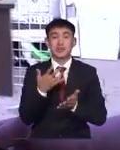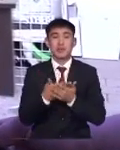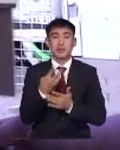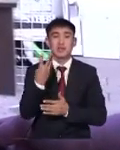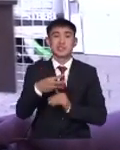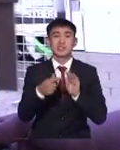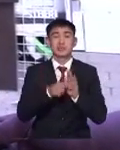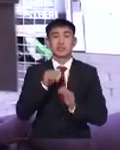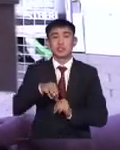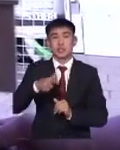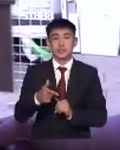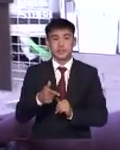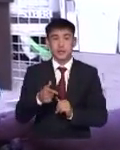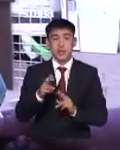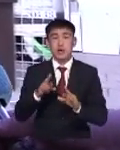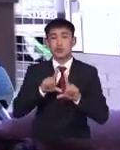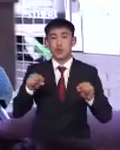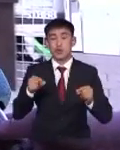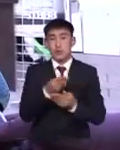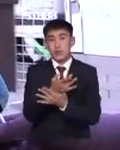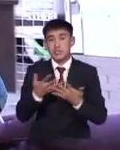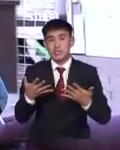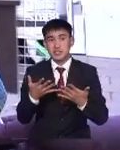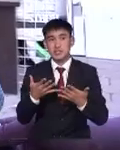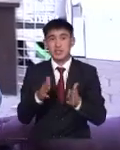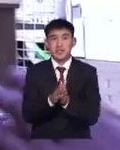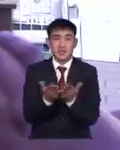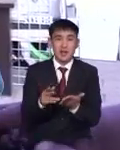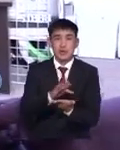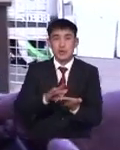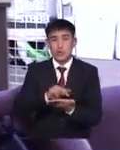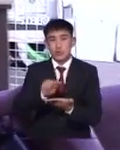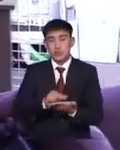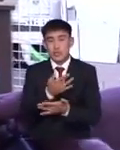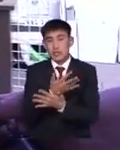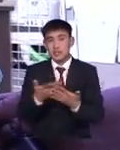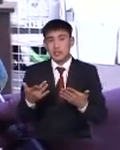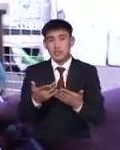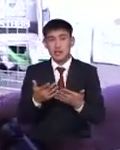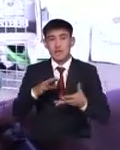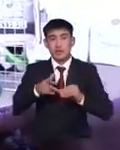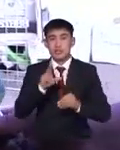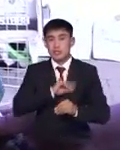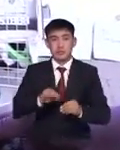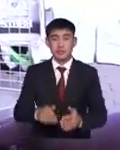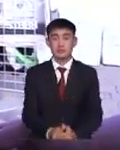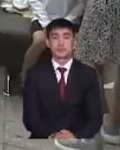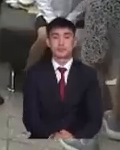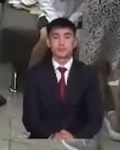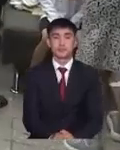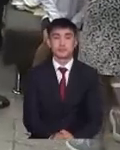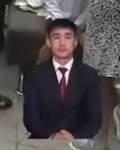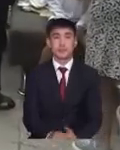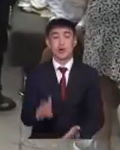составили 37 тысяч тенге, тогда как школьные принадлежности, такие как тетради, ручки и другие учебные материалы, в расчет не были включены.